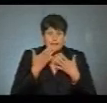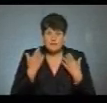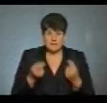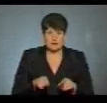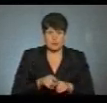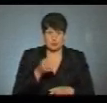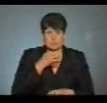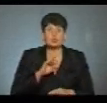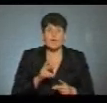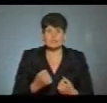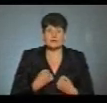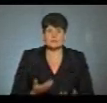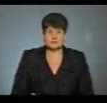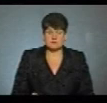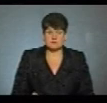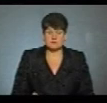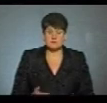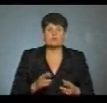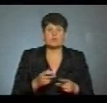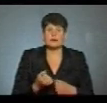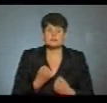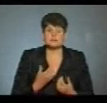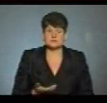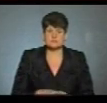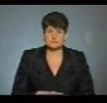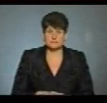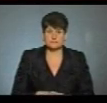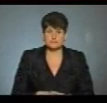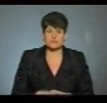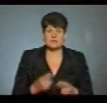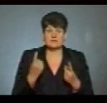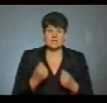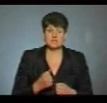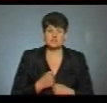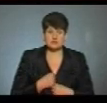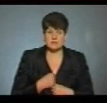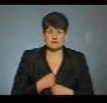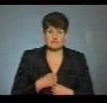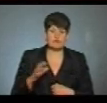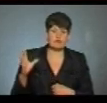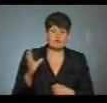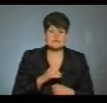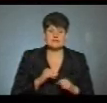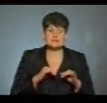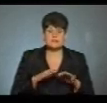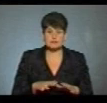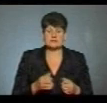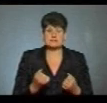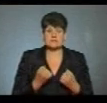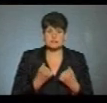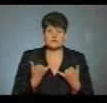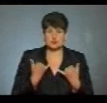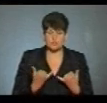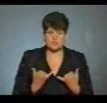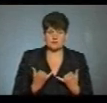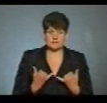То як захиститися? От, власне, як захиститися? На превеликий жаль, всі заходи захисту на сьогодні